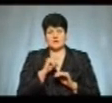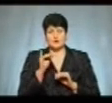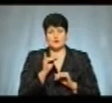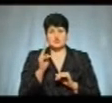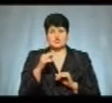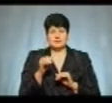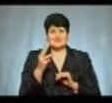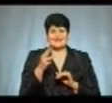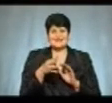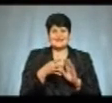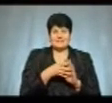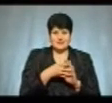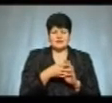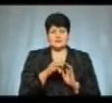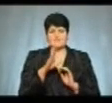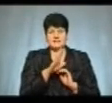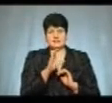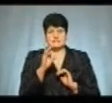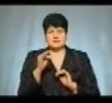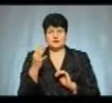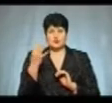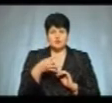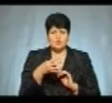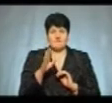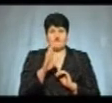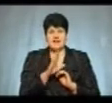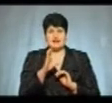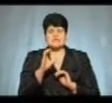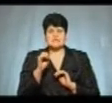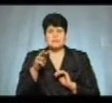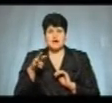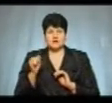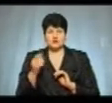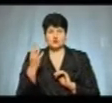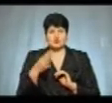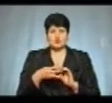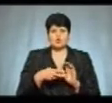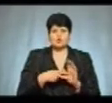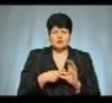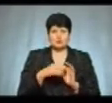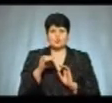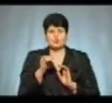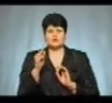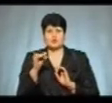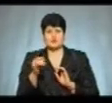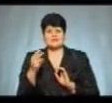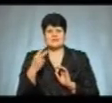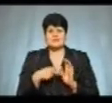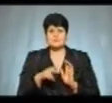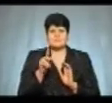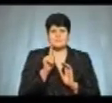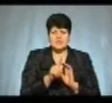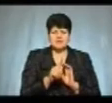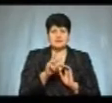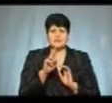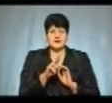на 39-му місці, Віта Семеренко на 40-му, Валя Семеренко на 47-му, Юлія Журавок на 71-му і Яна Бондар